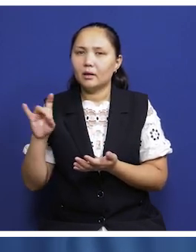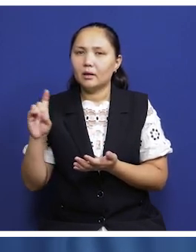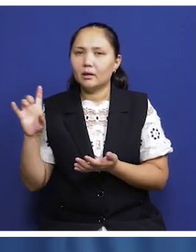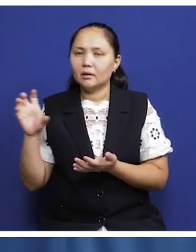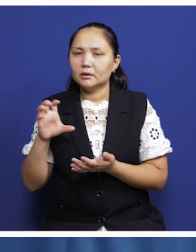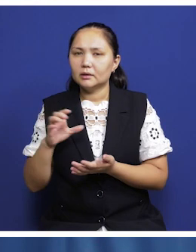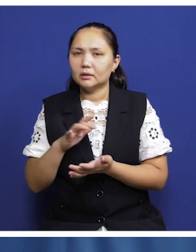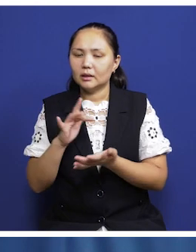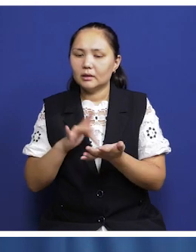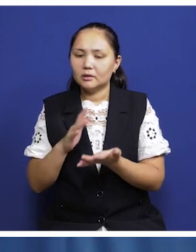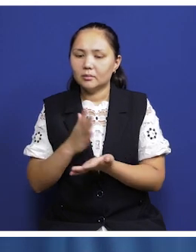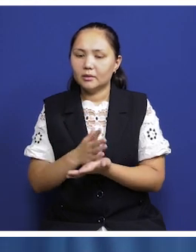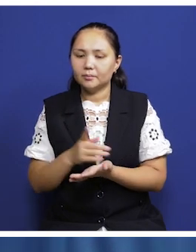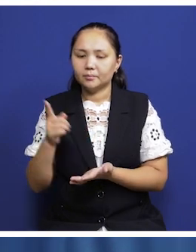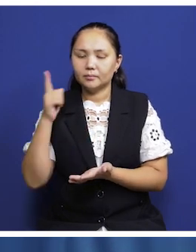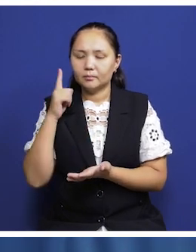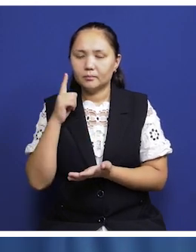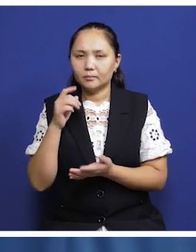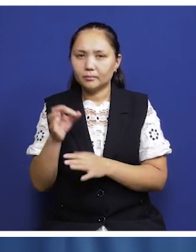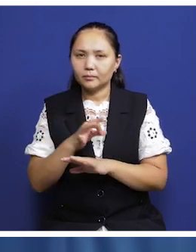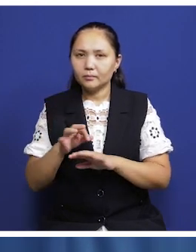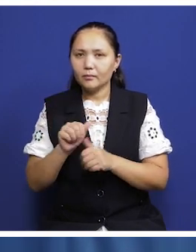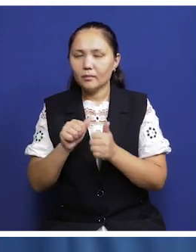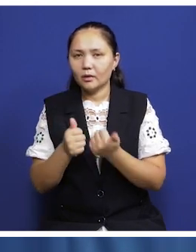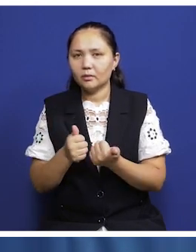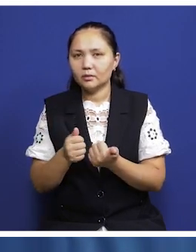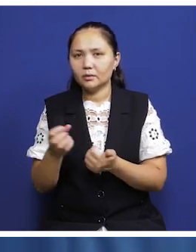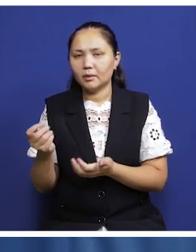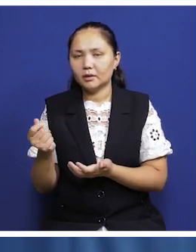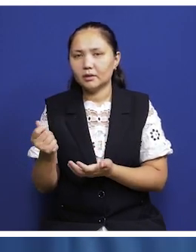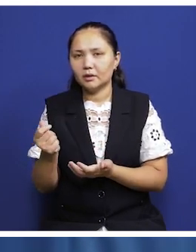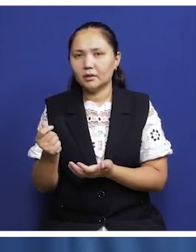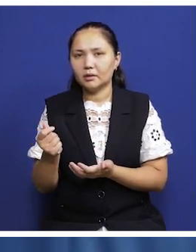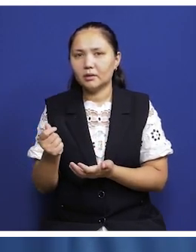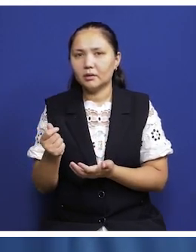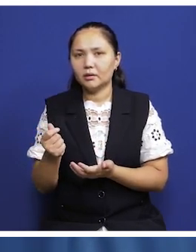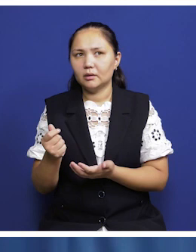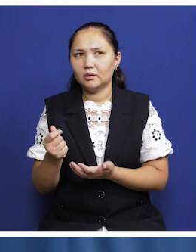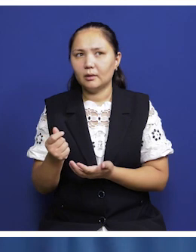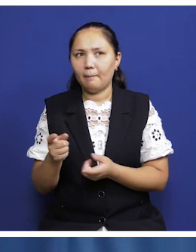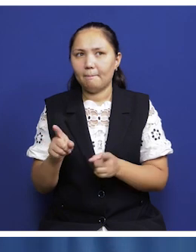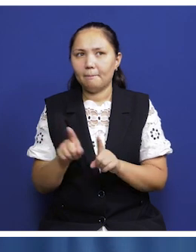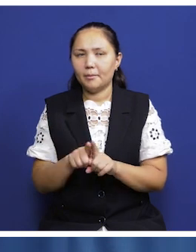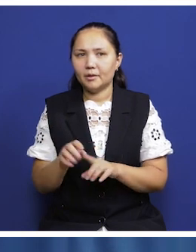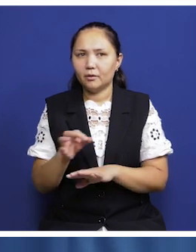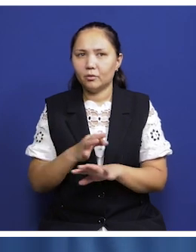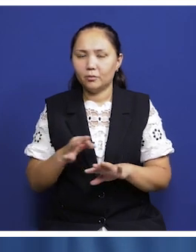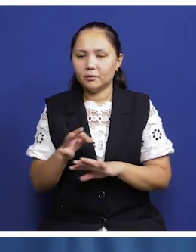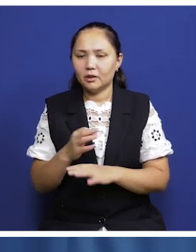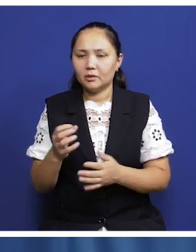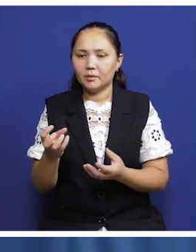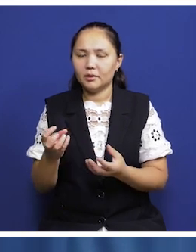бөледіміз. Біз ойланғанбыз, аудан ауданға бөліп береміз бе деп қаржыны. Сосын сол жерде жергілікпен бірге сол аудандар сол қаржыны